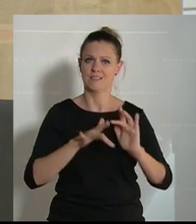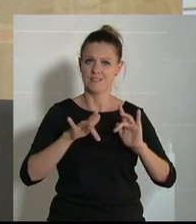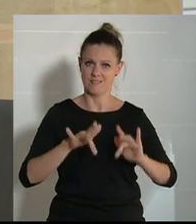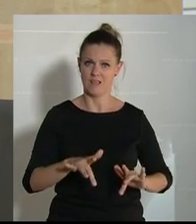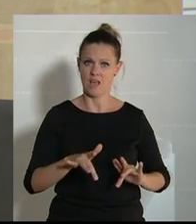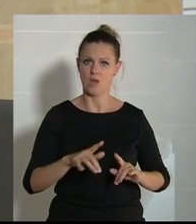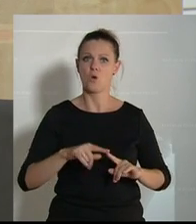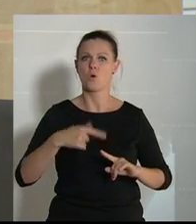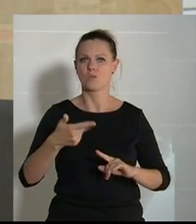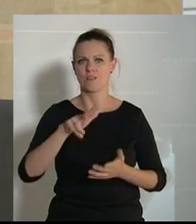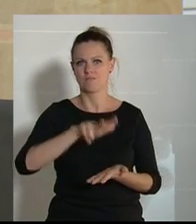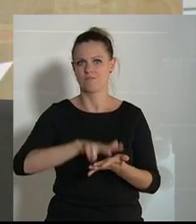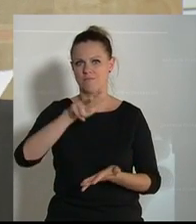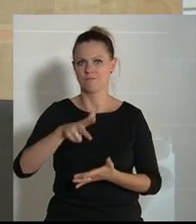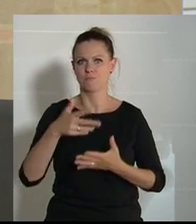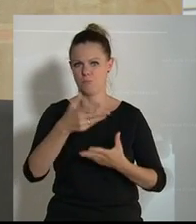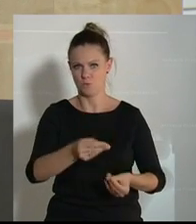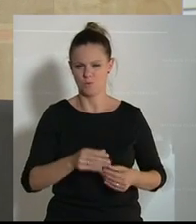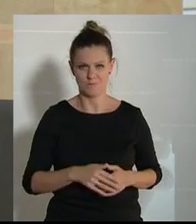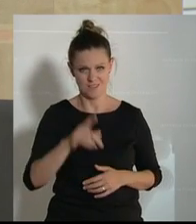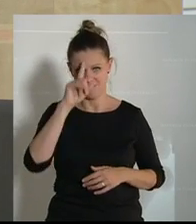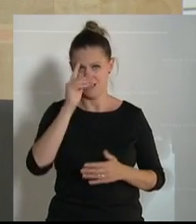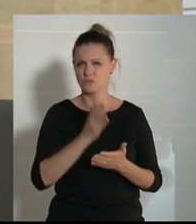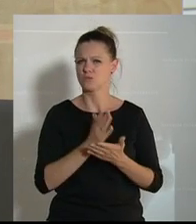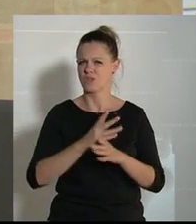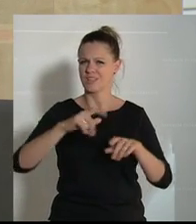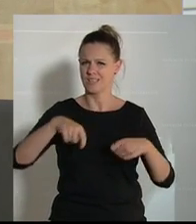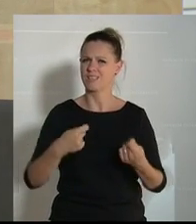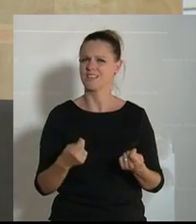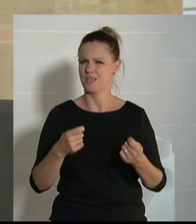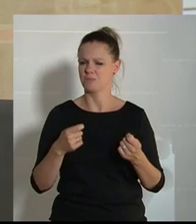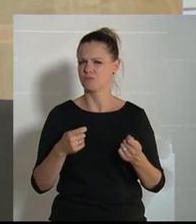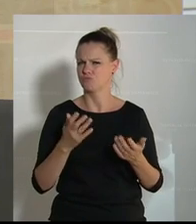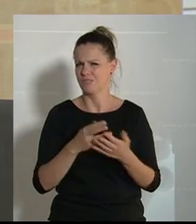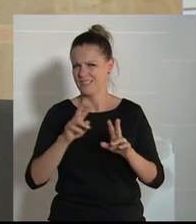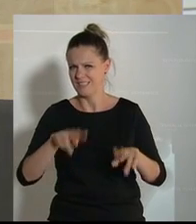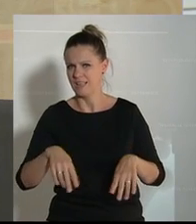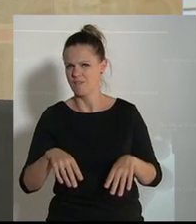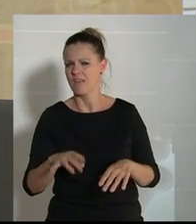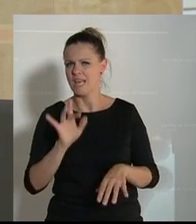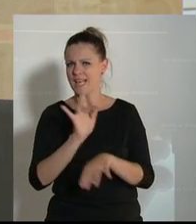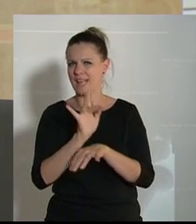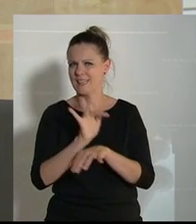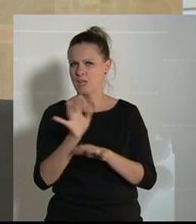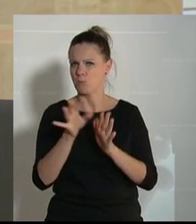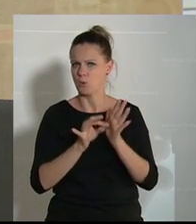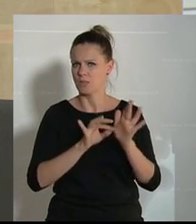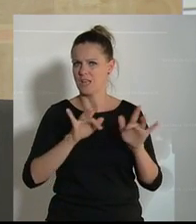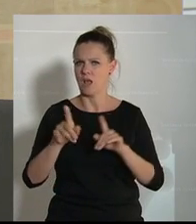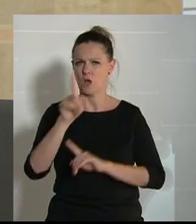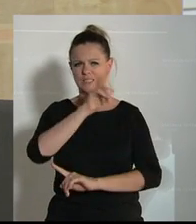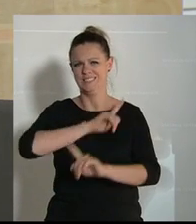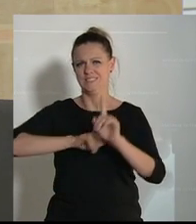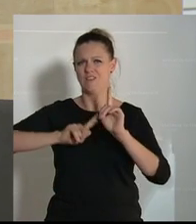es zu einer derartigen Genehmigung kommt. Sie wissen, es gibt zu Recht entsprechende Kritikpunkte und Zweifel